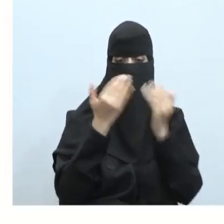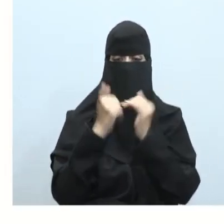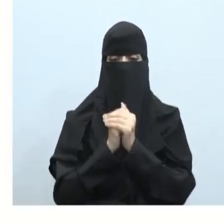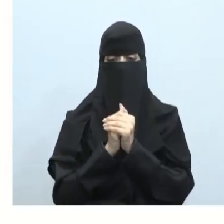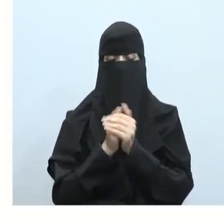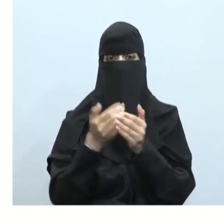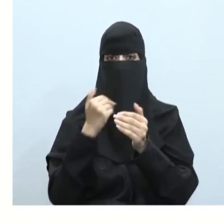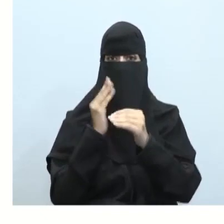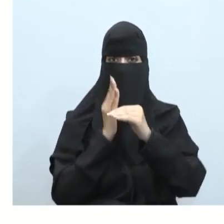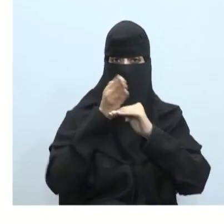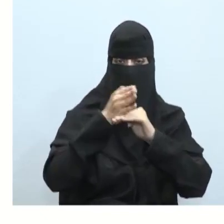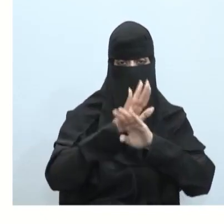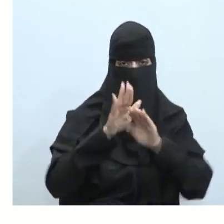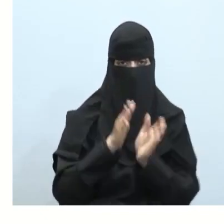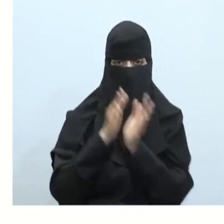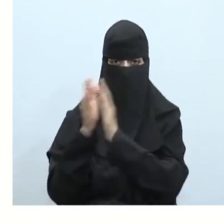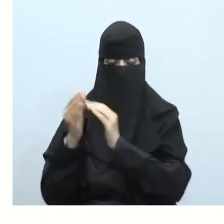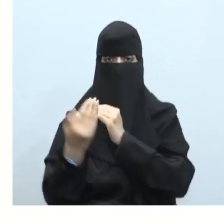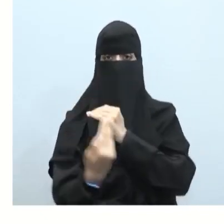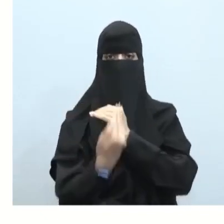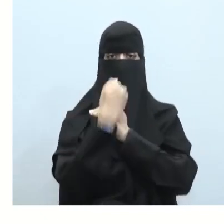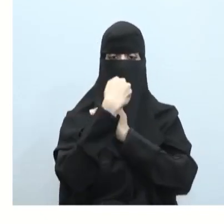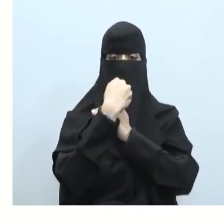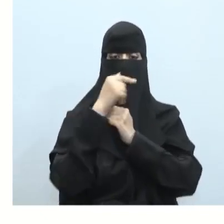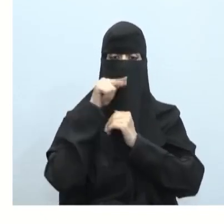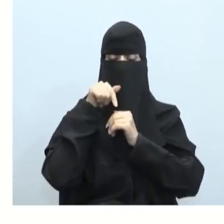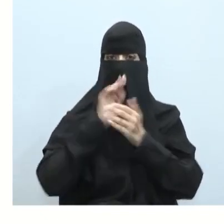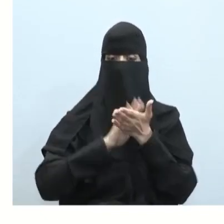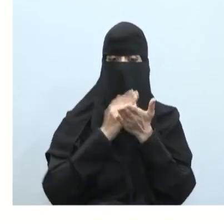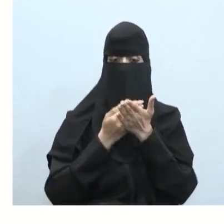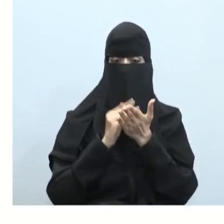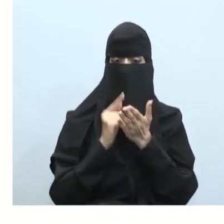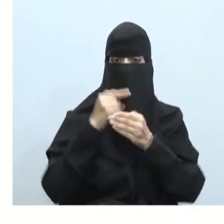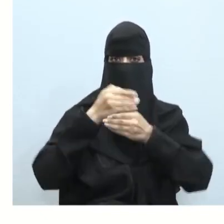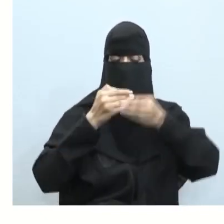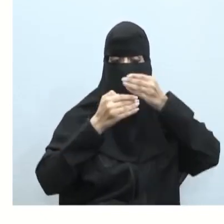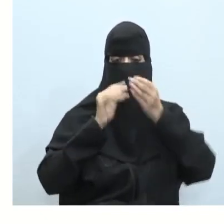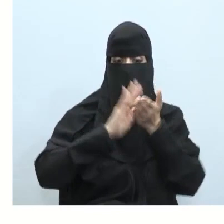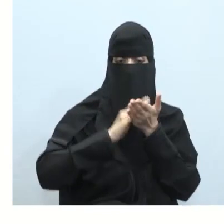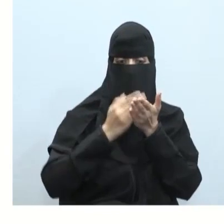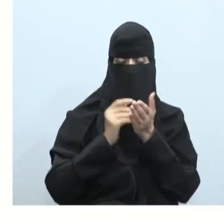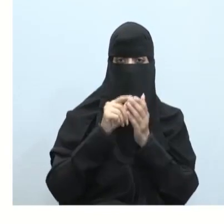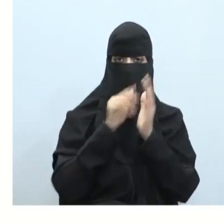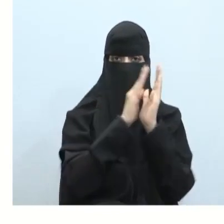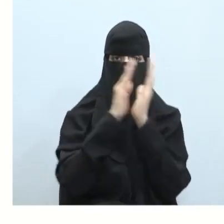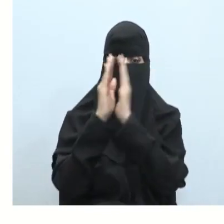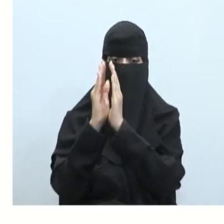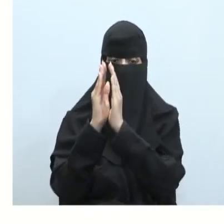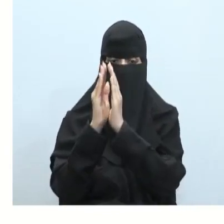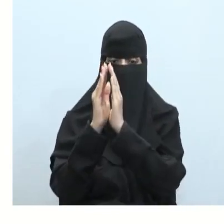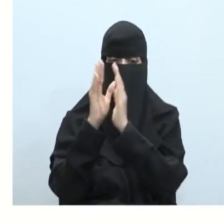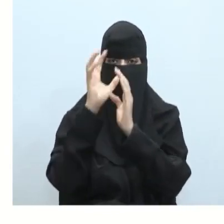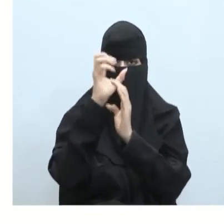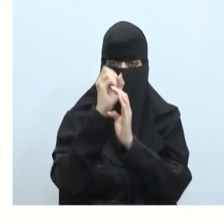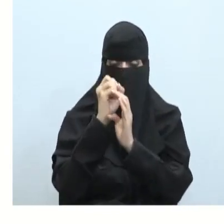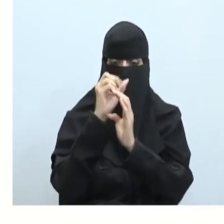ينشا المترجم هو يخزن ملف البرنامج او برنامج الكائن الاوبجيكت كمخرج بينما